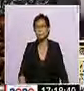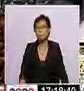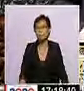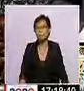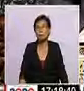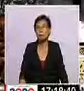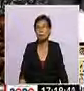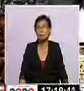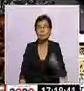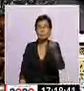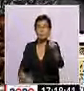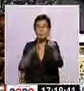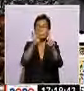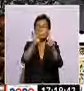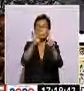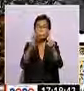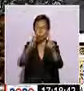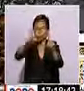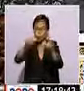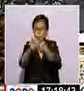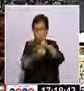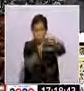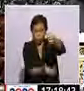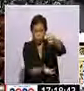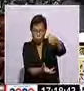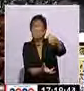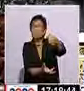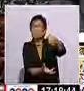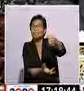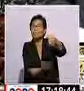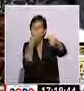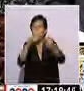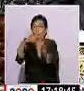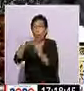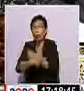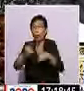Di samping itu, sebanyak RM192 juta